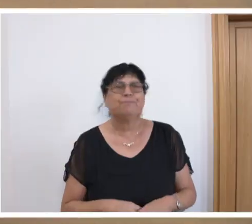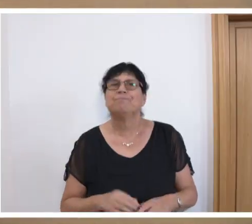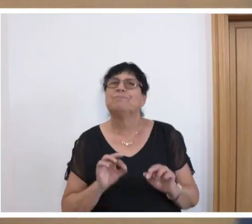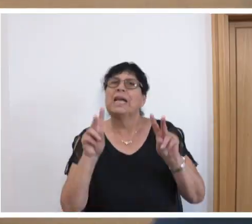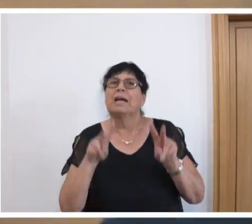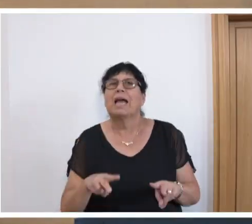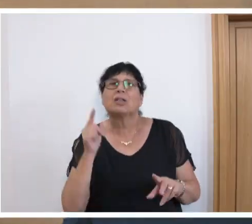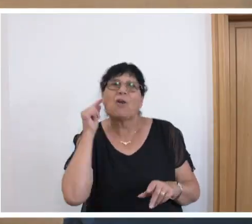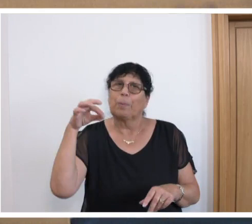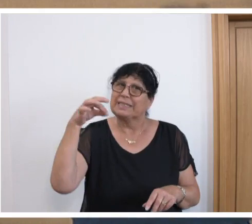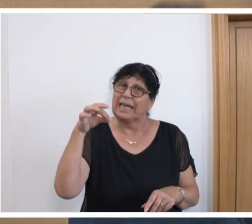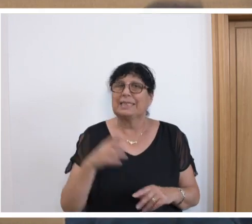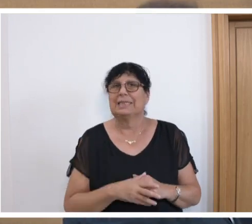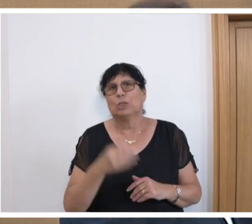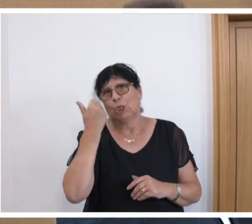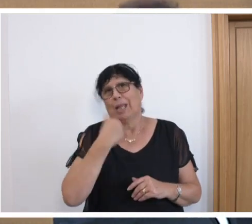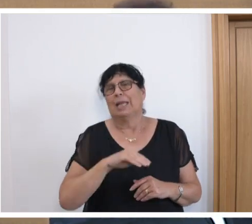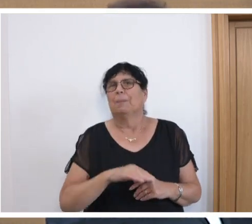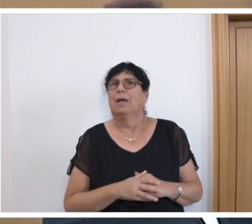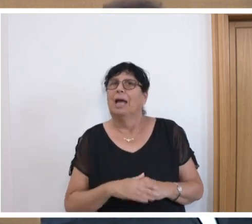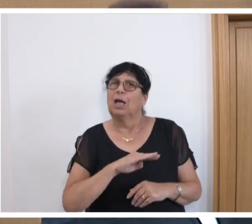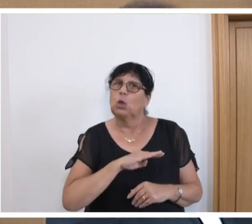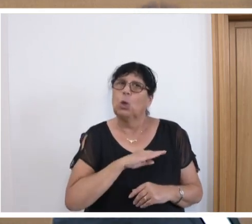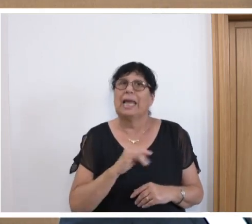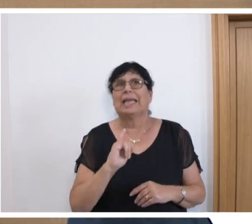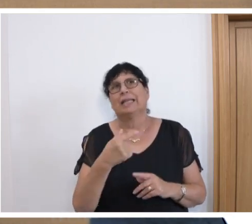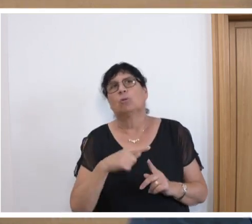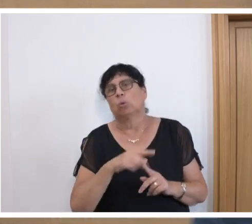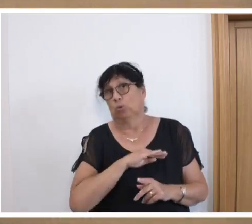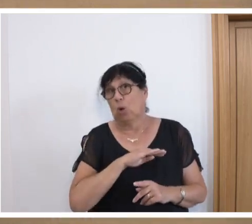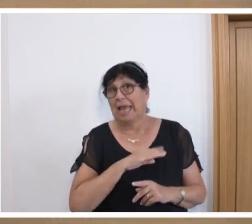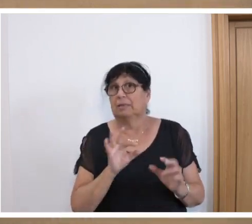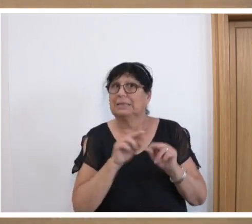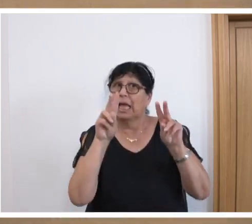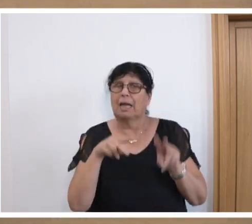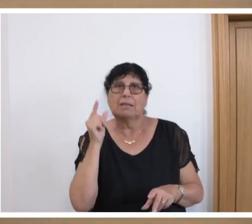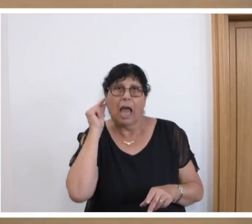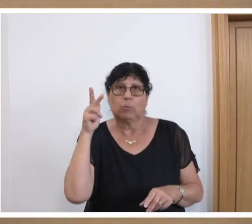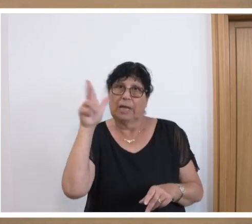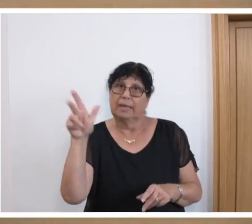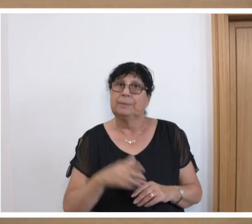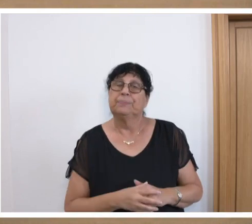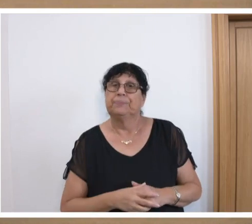Sehr geehrte Frau Präsidentin, liebe Kolleginnen und Kollegen, sehr geehrte Damen und Herren,